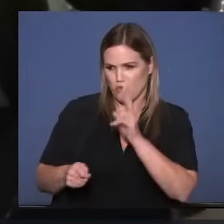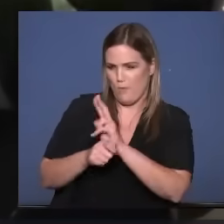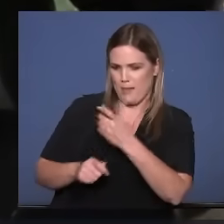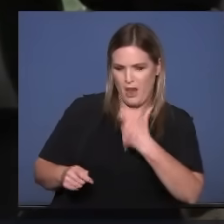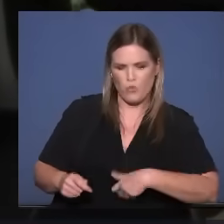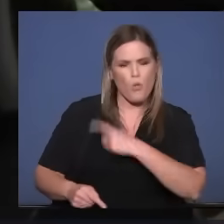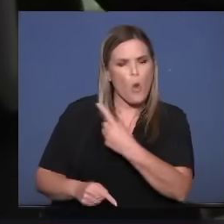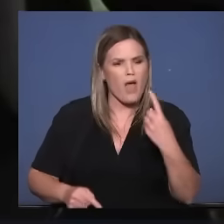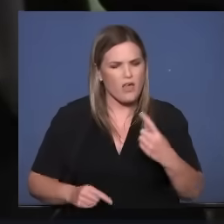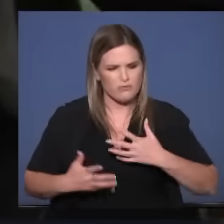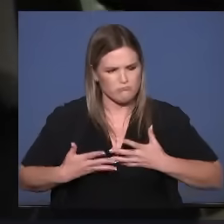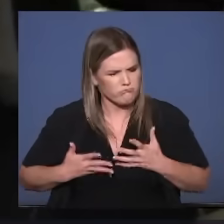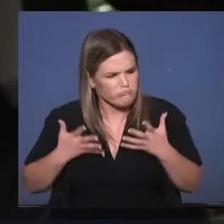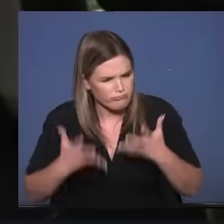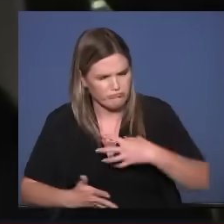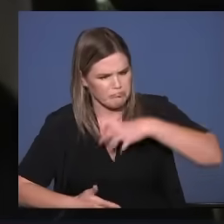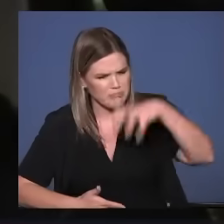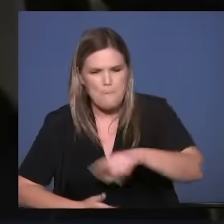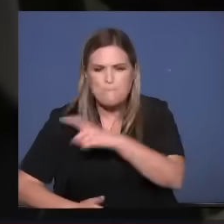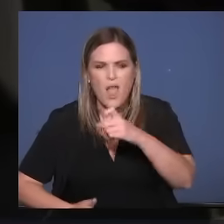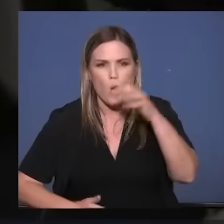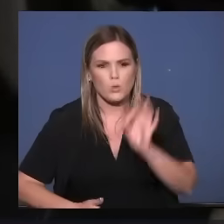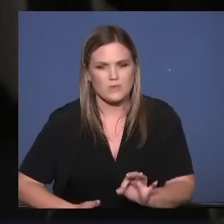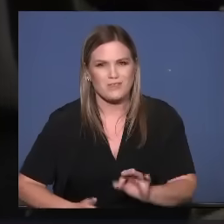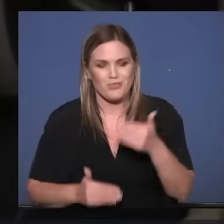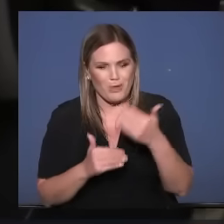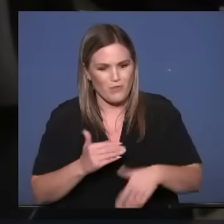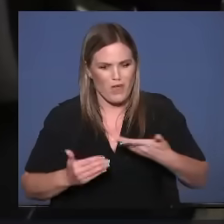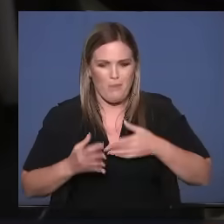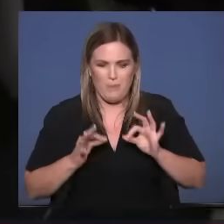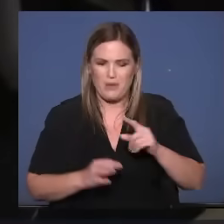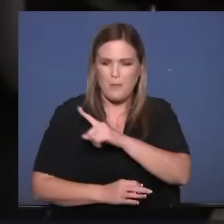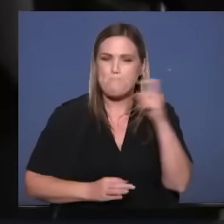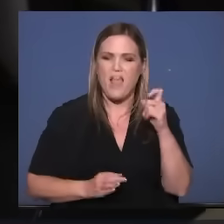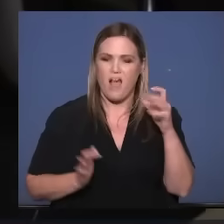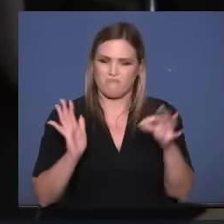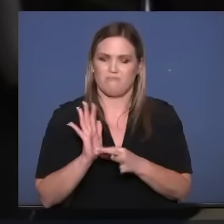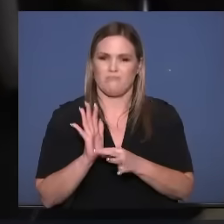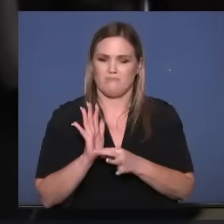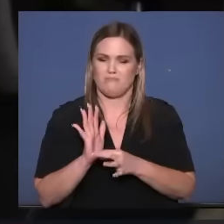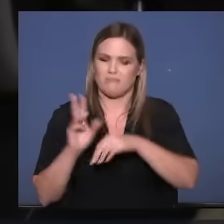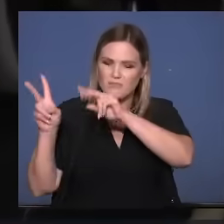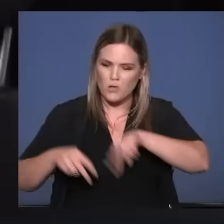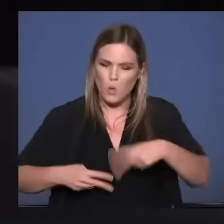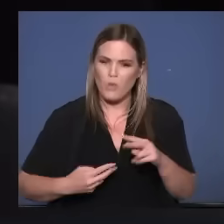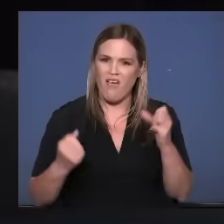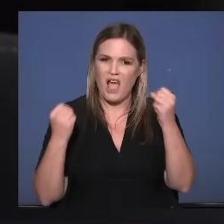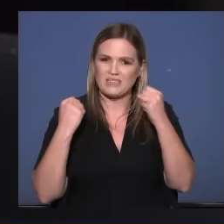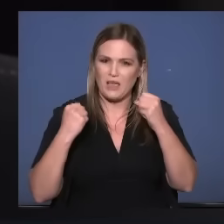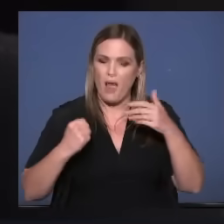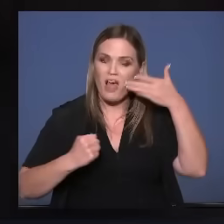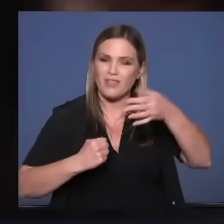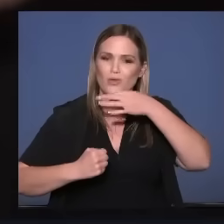א כדי שבאמת בסופו של דבר נקבל 100 ונחזור לפה יותר חזקים ועם עתיד יותר טוב את